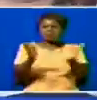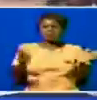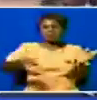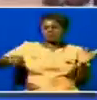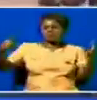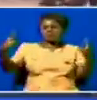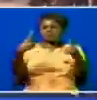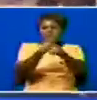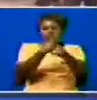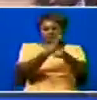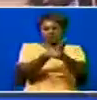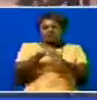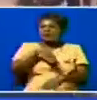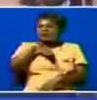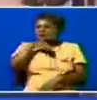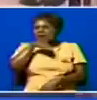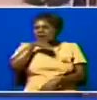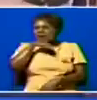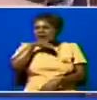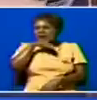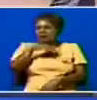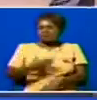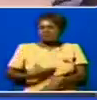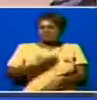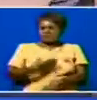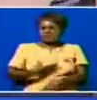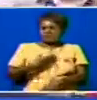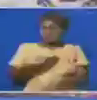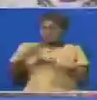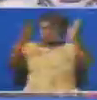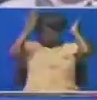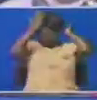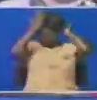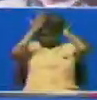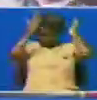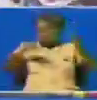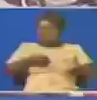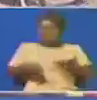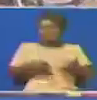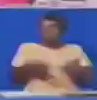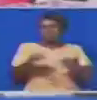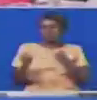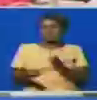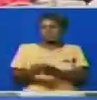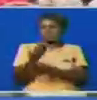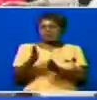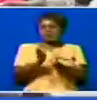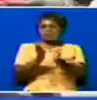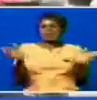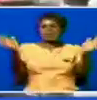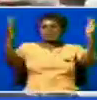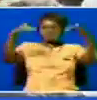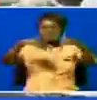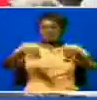kaunti kadhaa. Raila Odinga anatazamiwa kufanya ziara katika kaunti za Kakamega na Busia ili kuzindua mabunge ya wananchi,